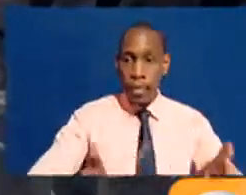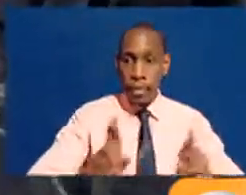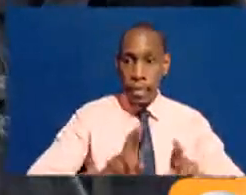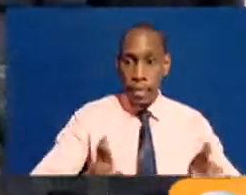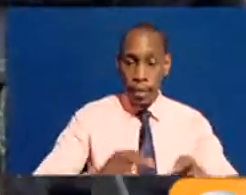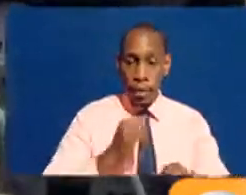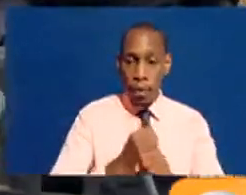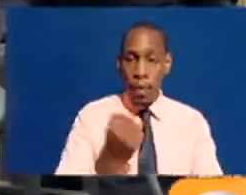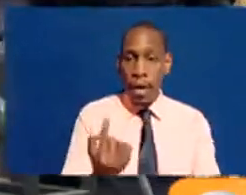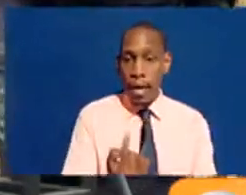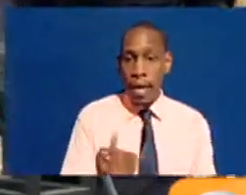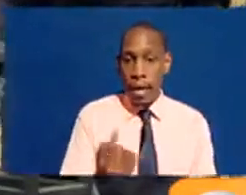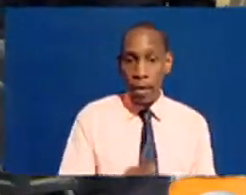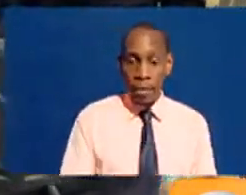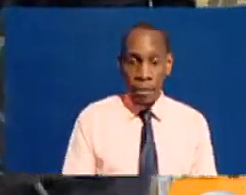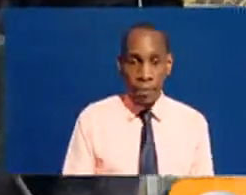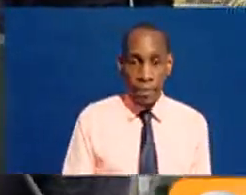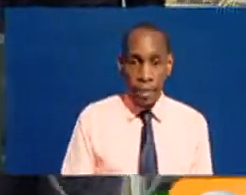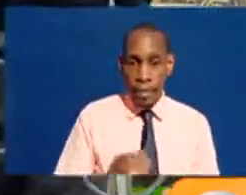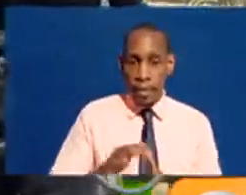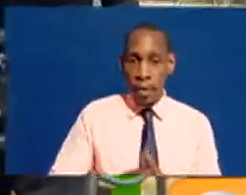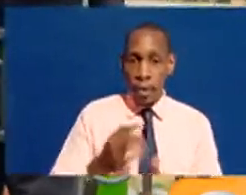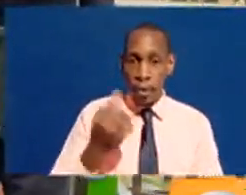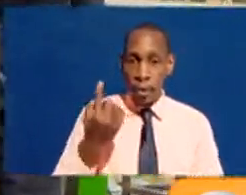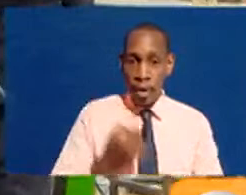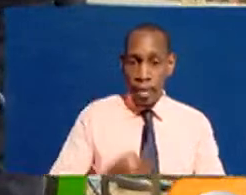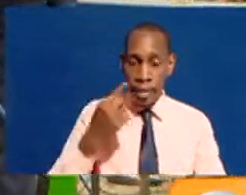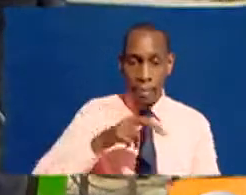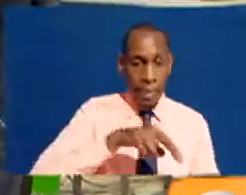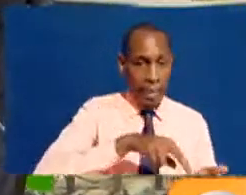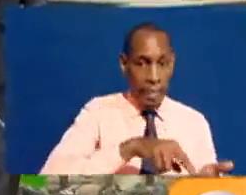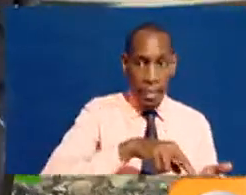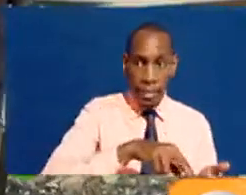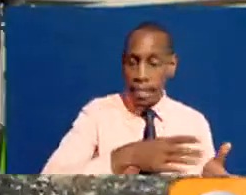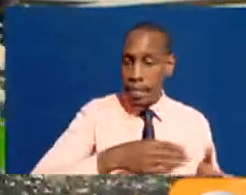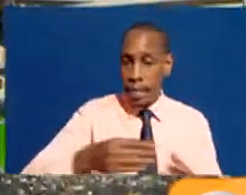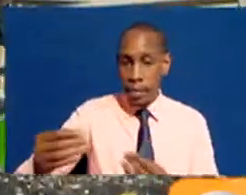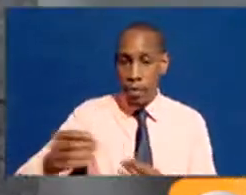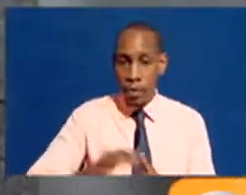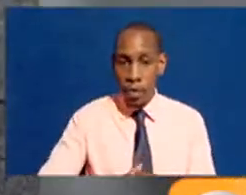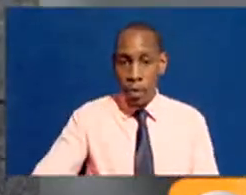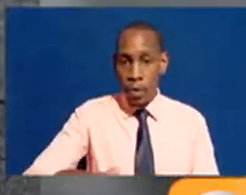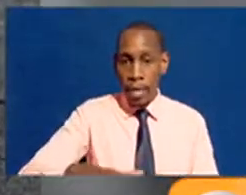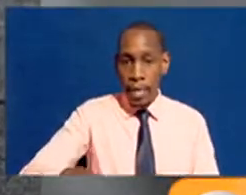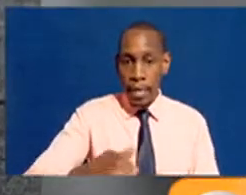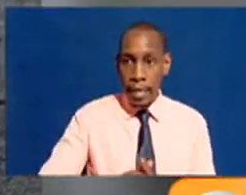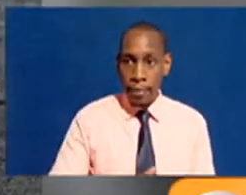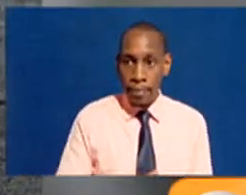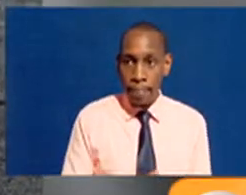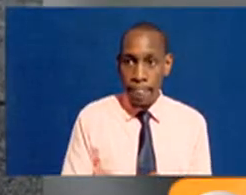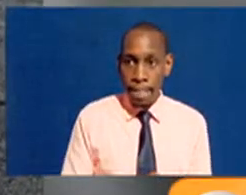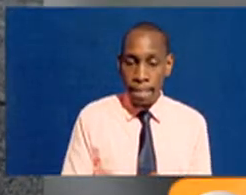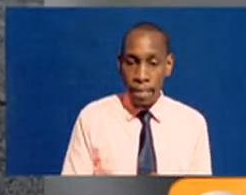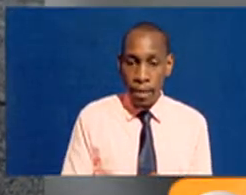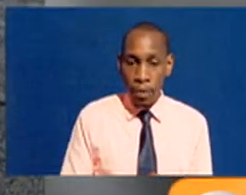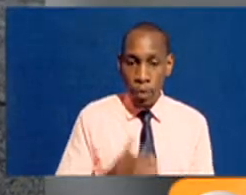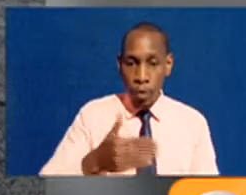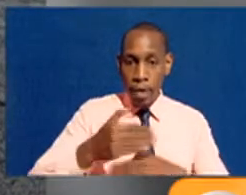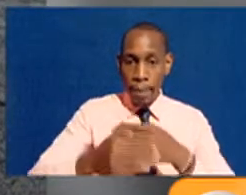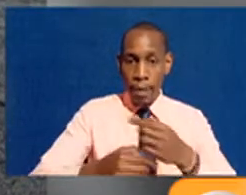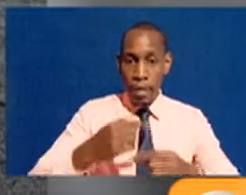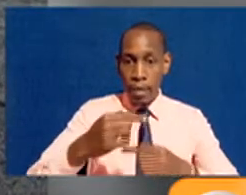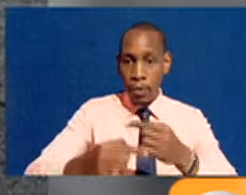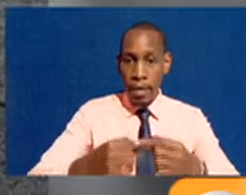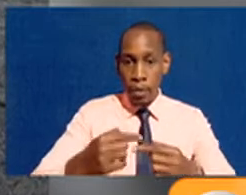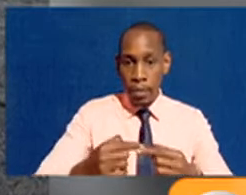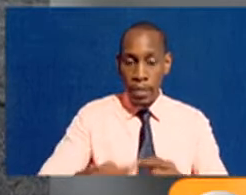kuenda kivyangu. Siku moja nilisimama tu na nikaenda site. Kulikuanga na apartment kuu inajengwa